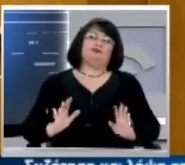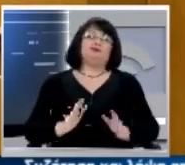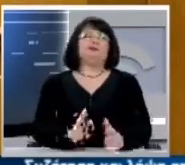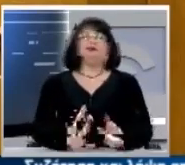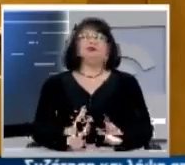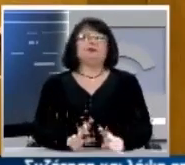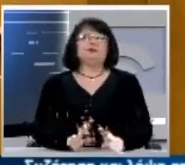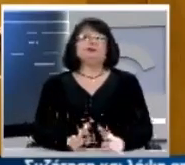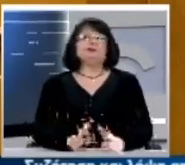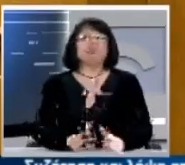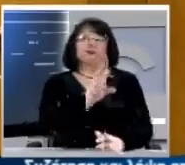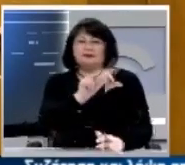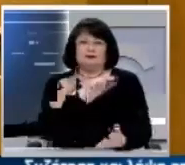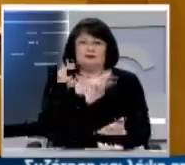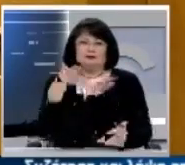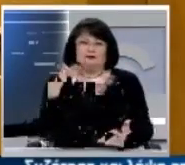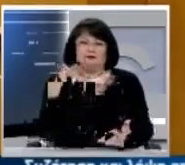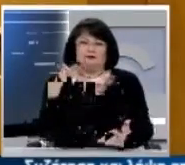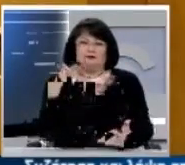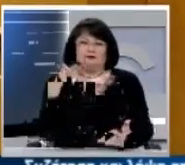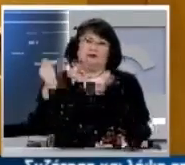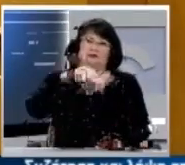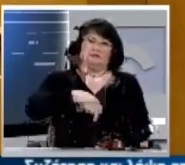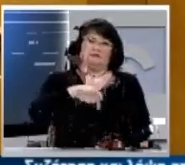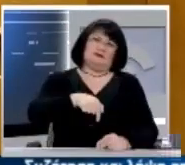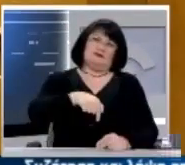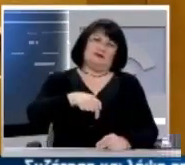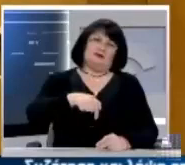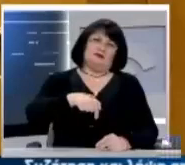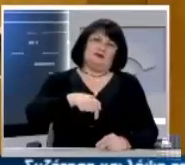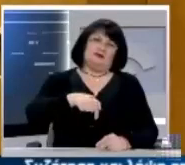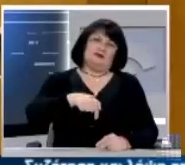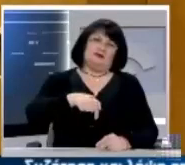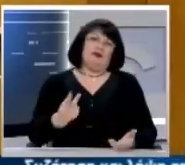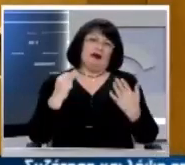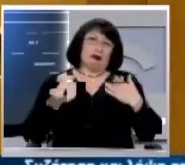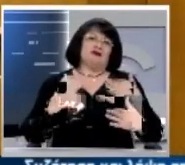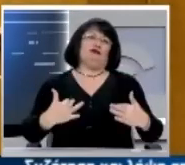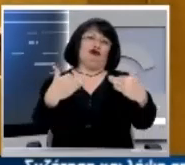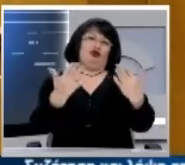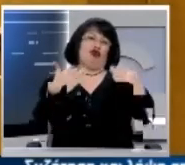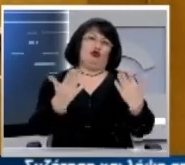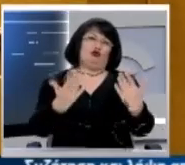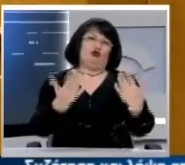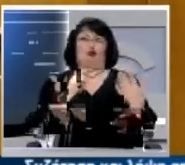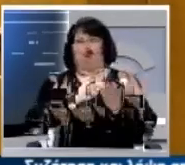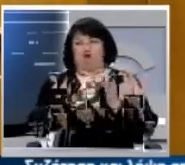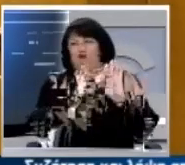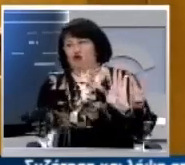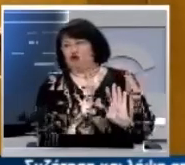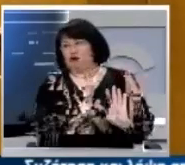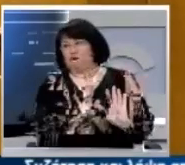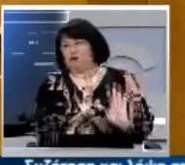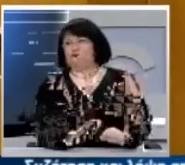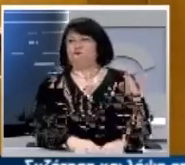προσέξτε να δείτε. Ο κύριος Παπαγγελόπουλος σας είπε πάρα πολύ καλά, πάρα πολύ σωστά. Στα νομικά του ήταν απολύτως σαφής ότι